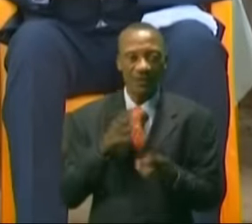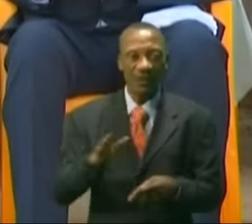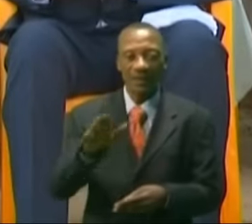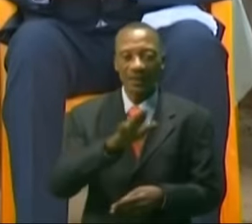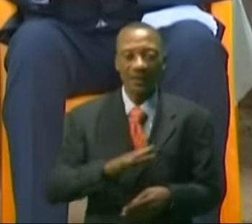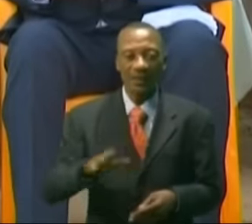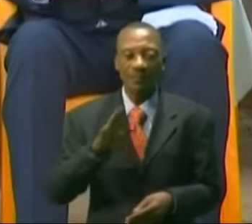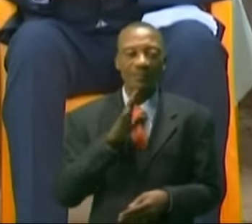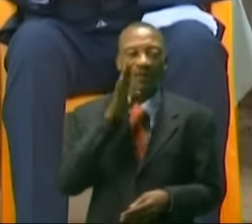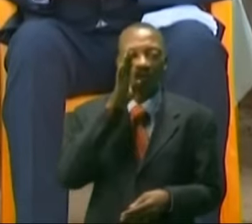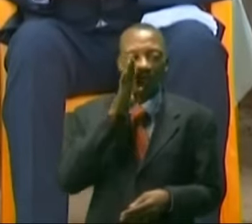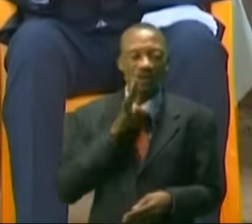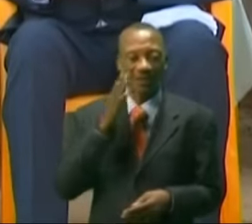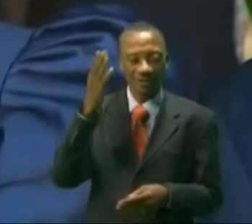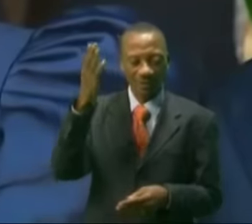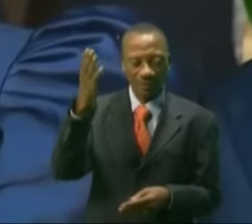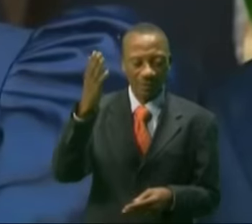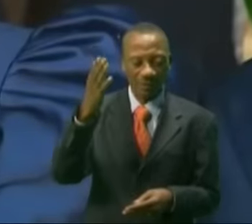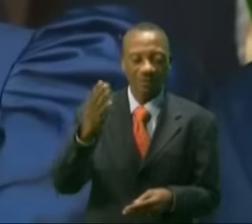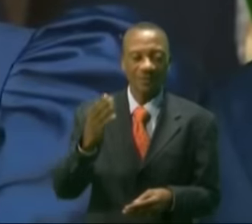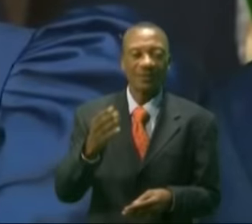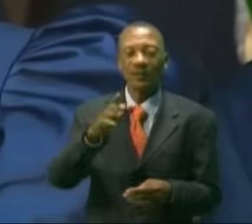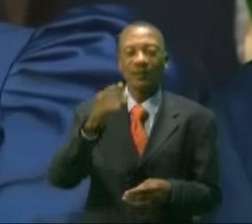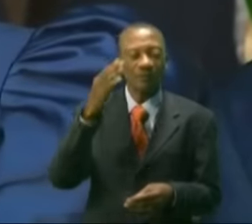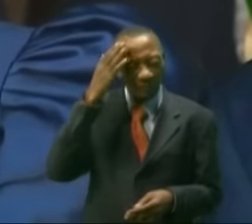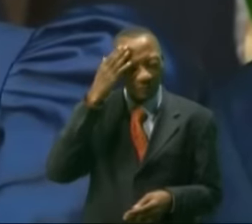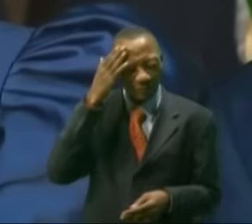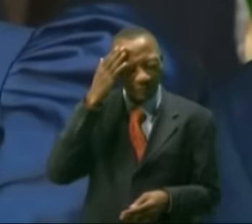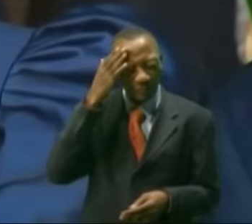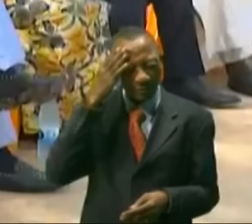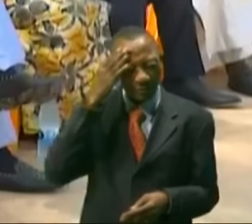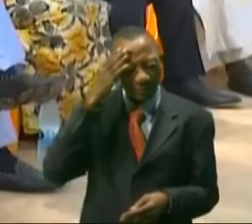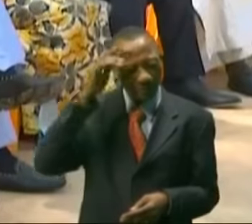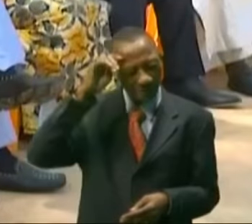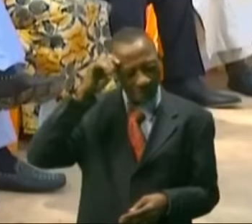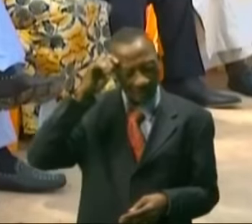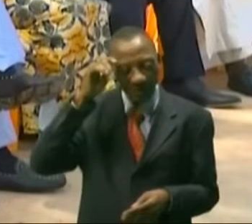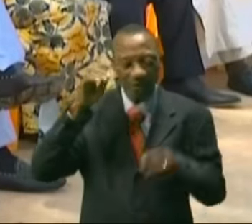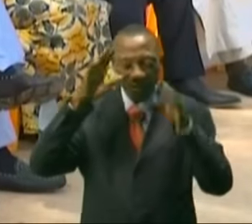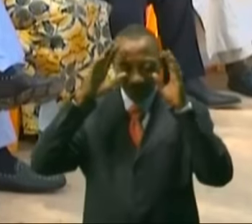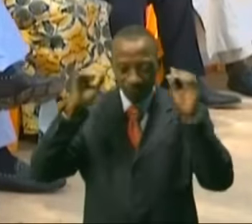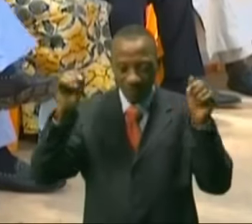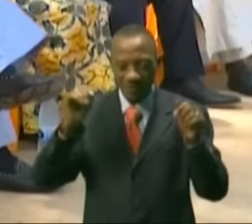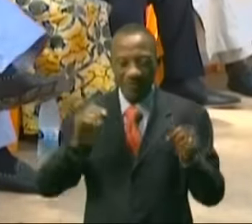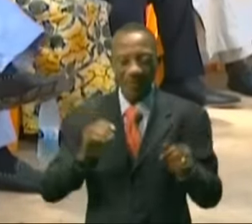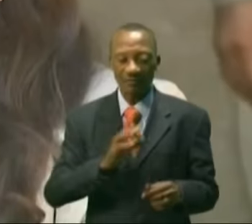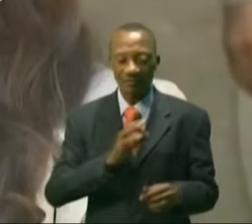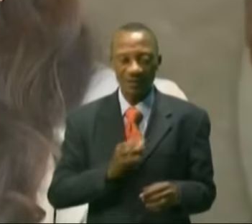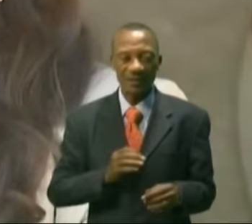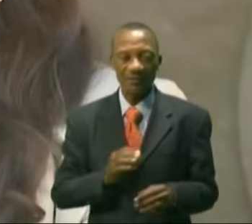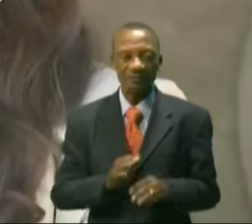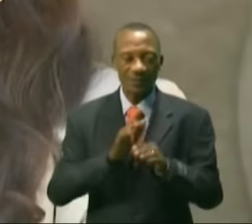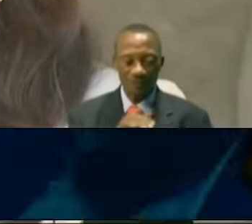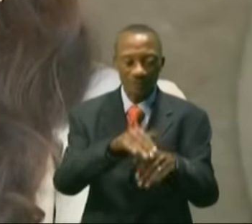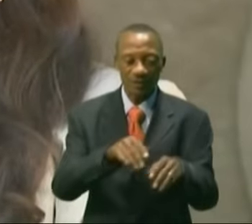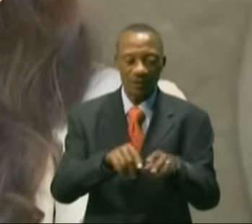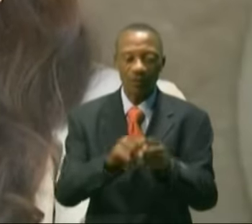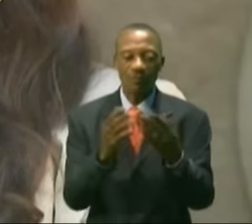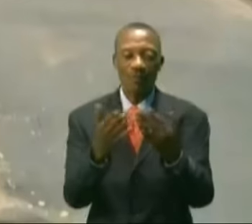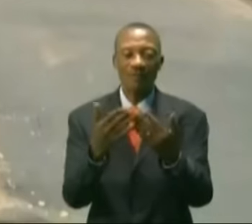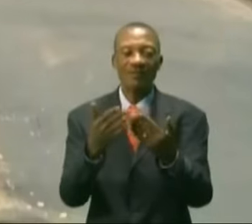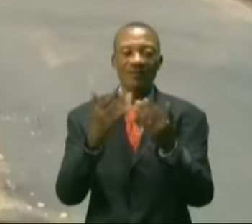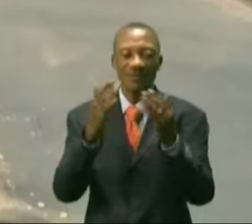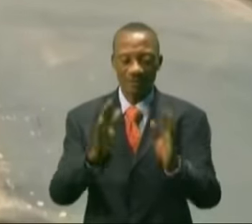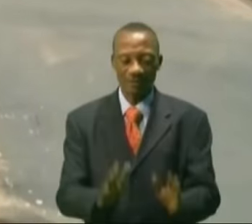principale construite tout récemment en béton armé, longue de près de 2 km, avec des terroirs en